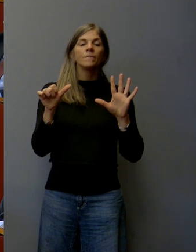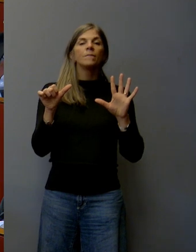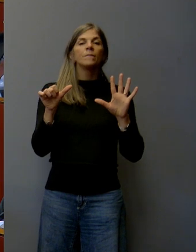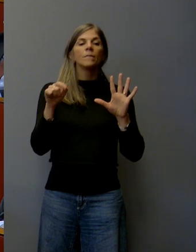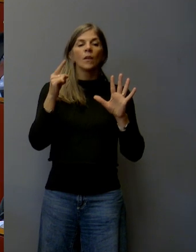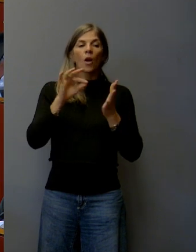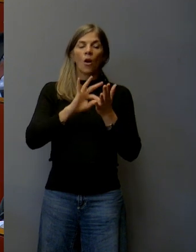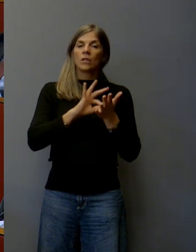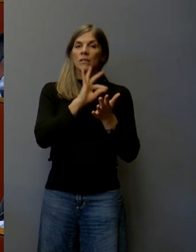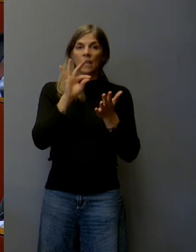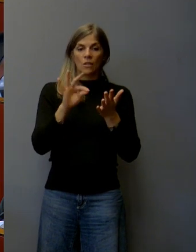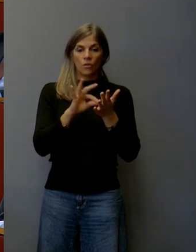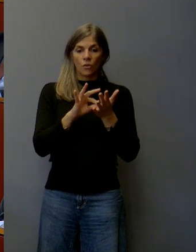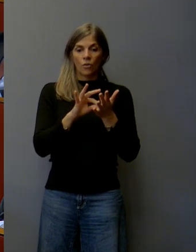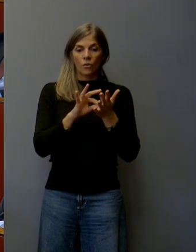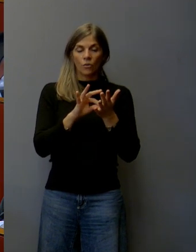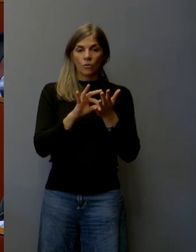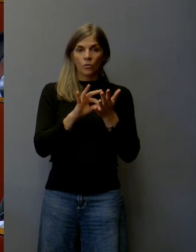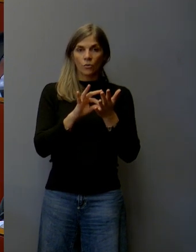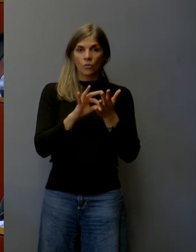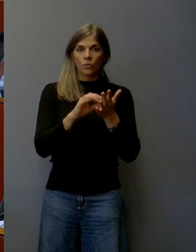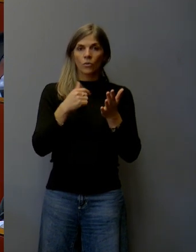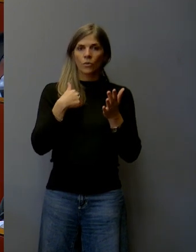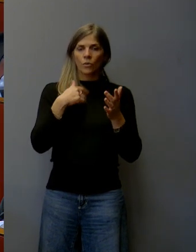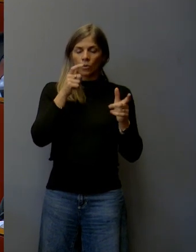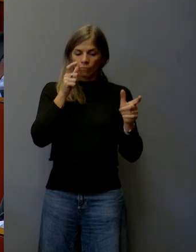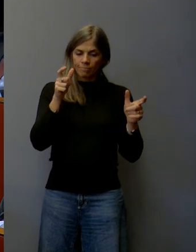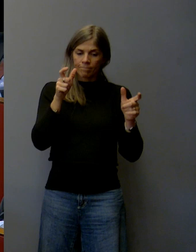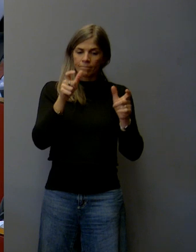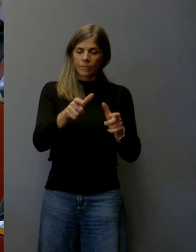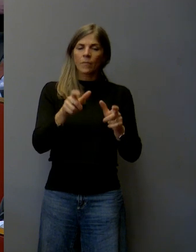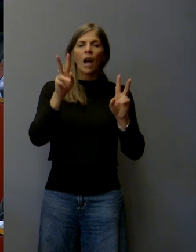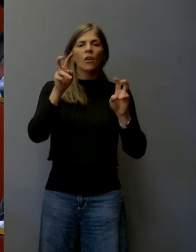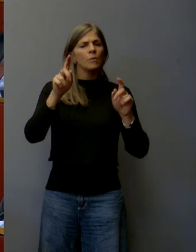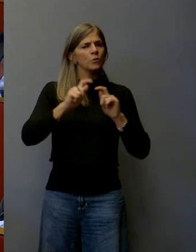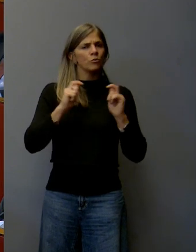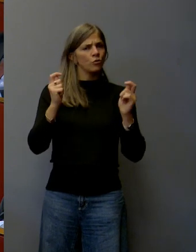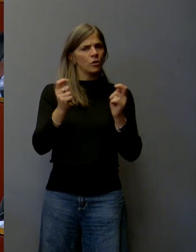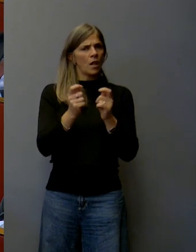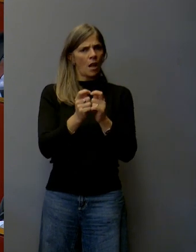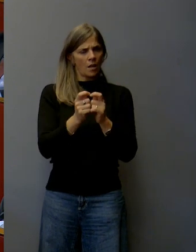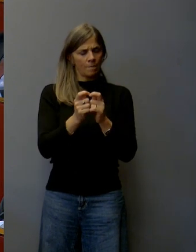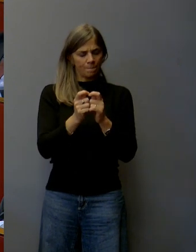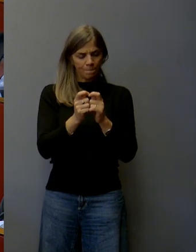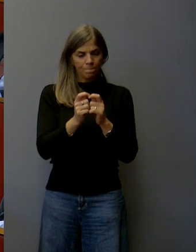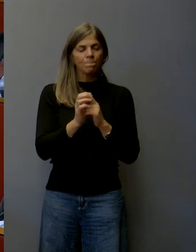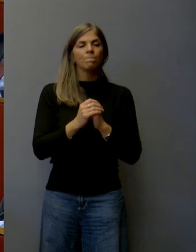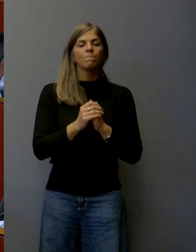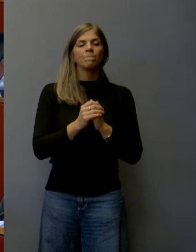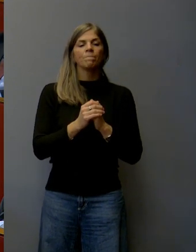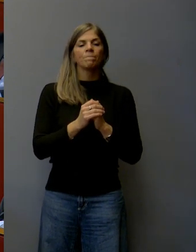ho dedicato invece ai temi Generali pur partendo da un caso particolare è sicuramente la conoscenza che ho delle